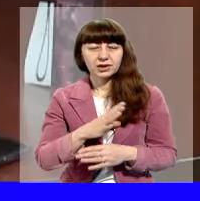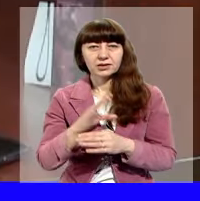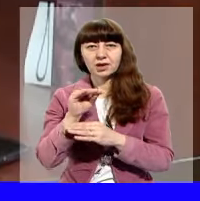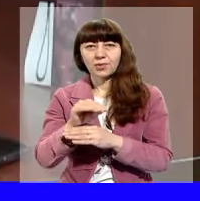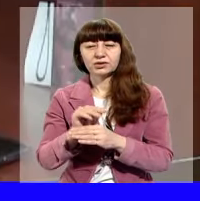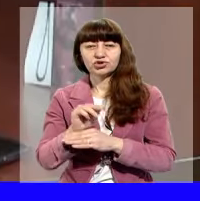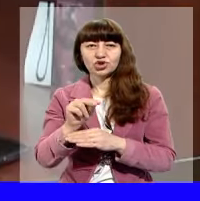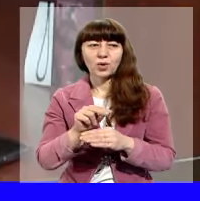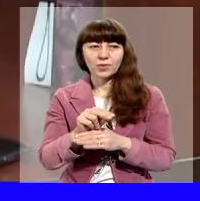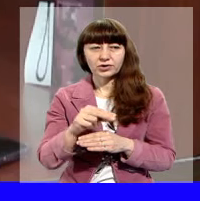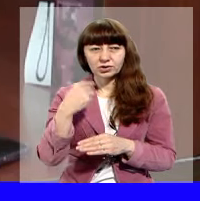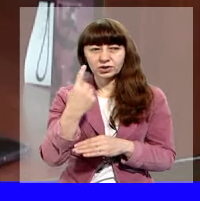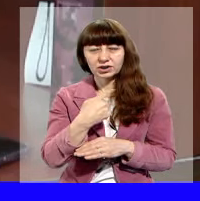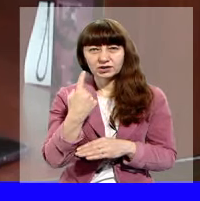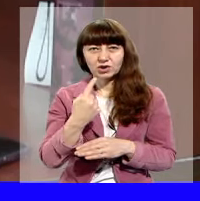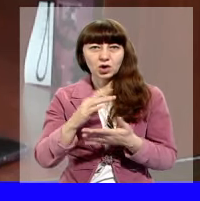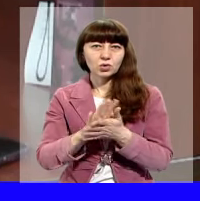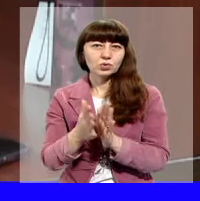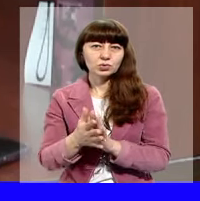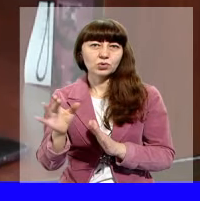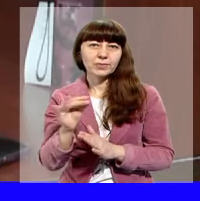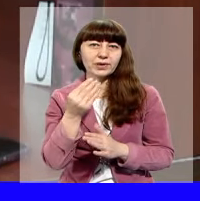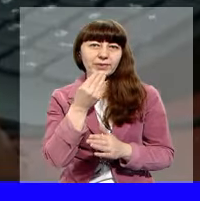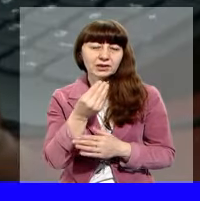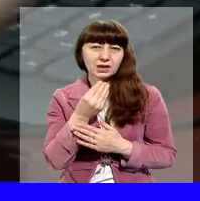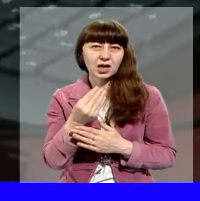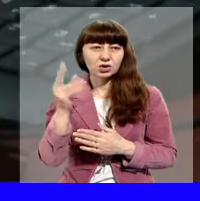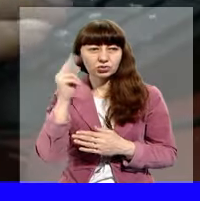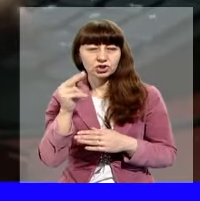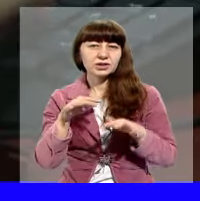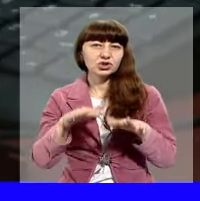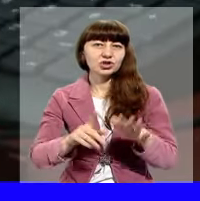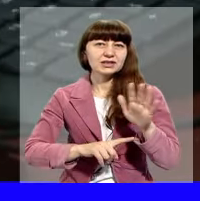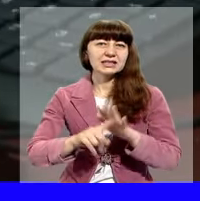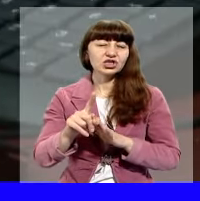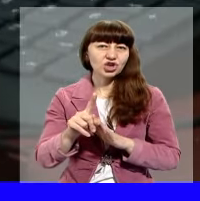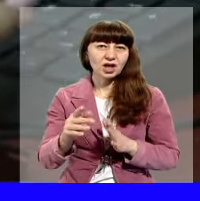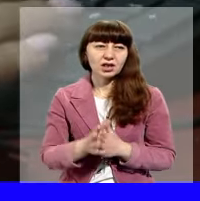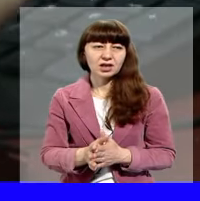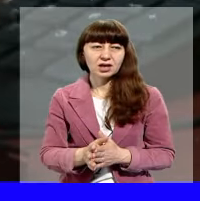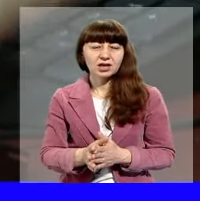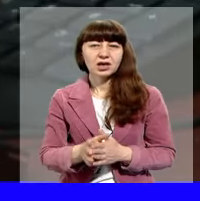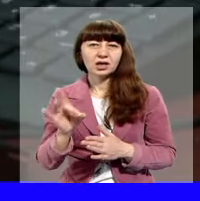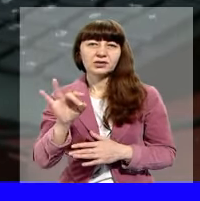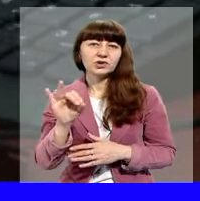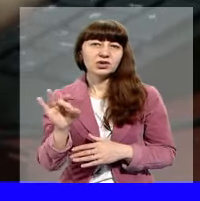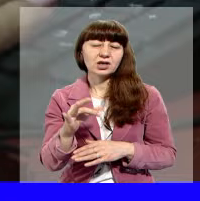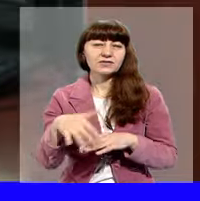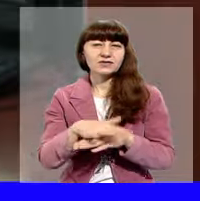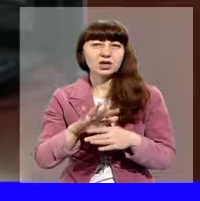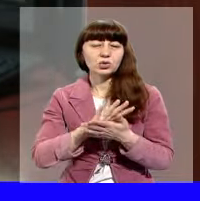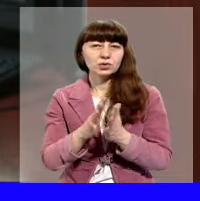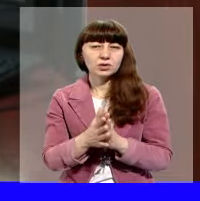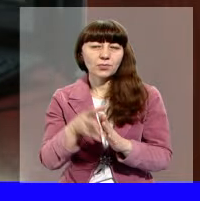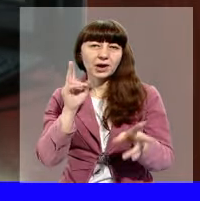болды. Тігуді басынан бастап үйреніңіз. Қызмет көрсету саласындағы әкімші, шаштараз өнері, аспаз,